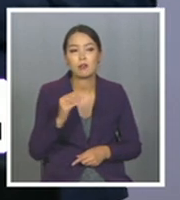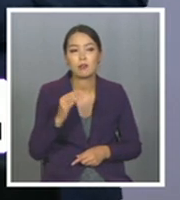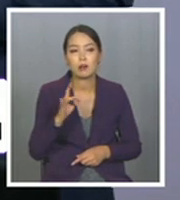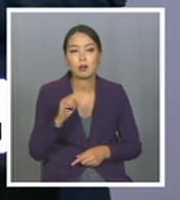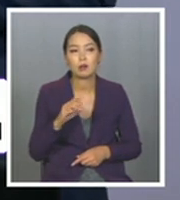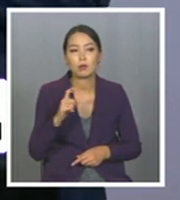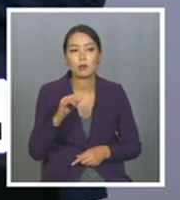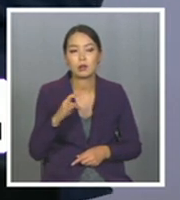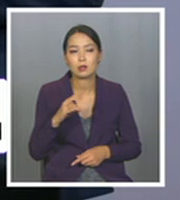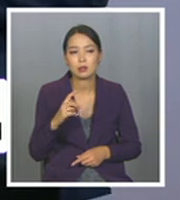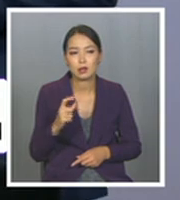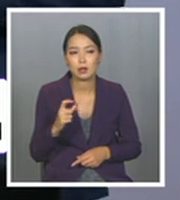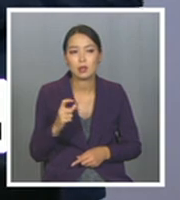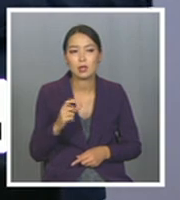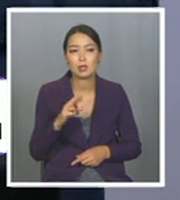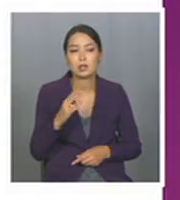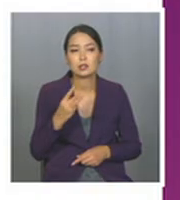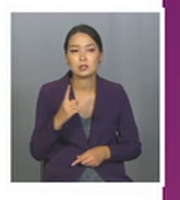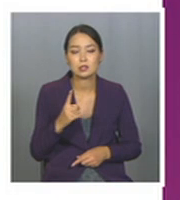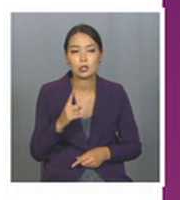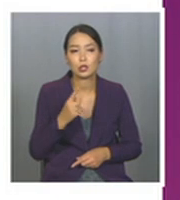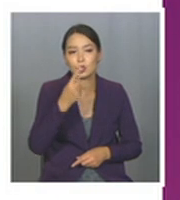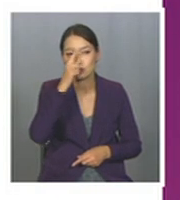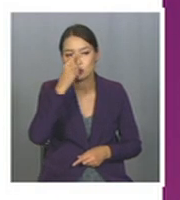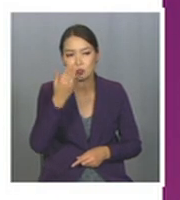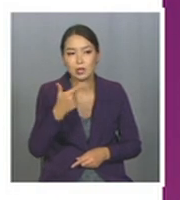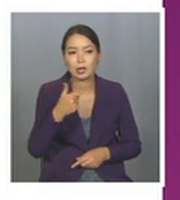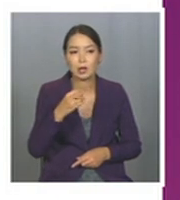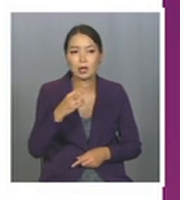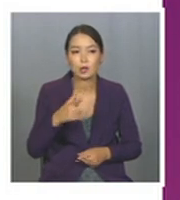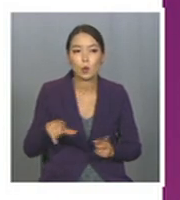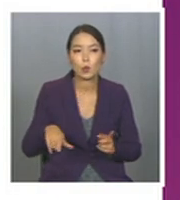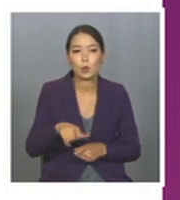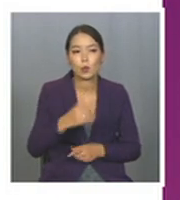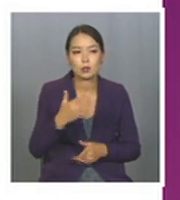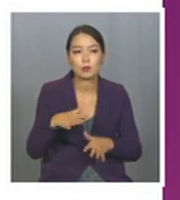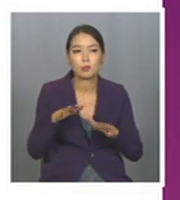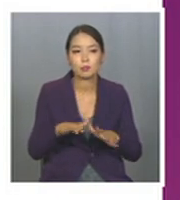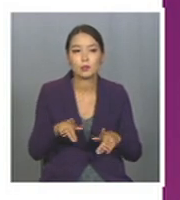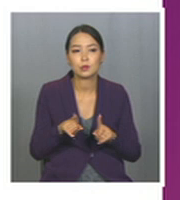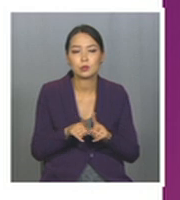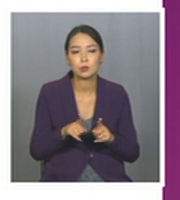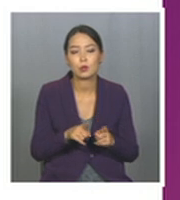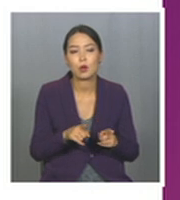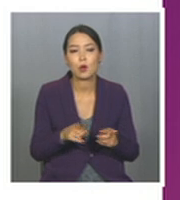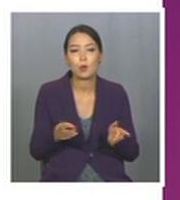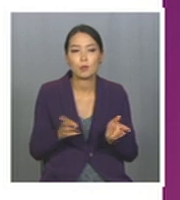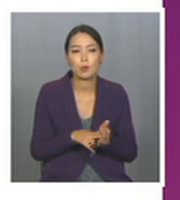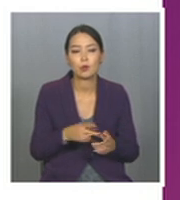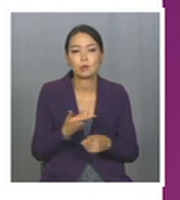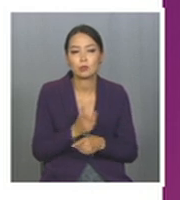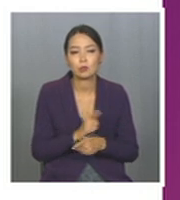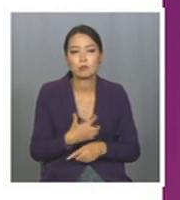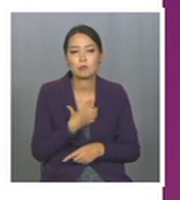Хуанхэ, Янцзы, Үнді және Ганг өзендерінің тағылықтан өркениетке